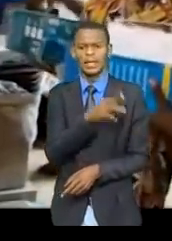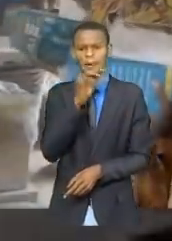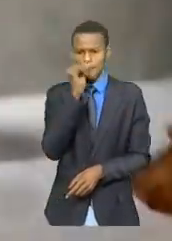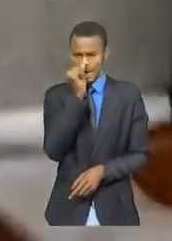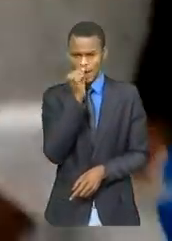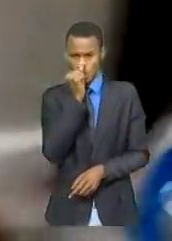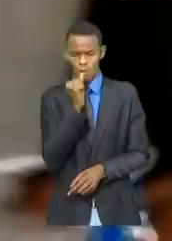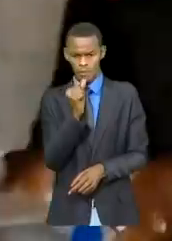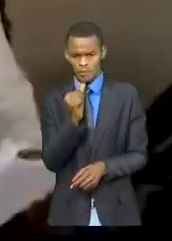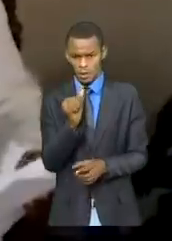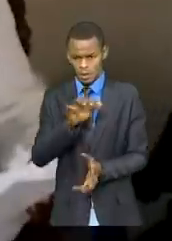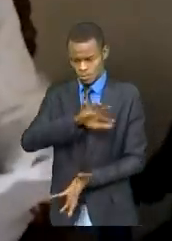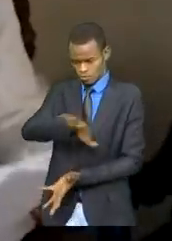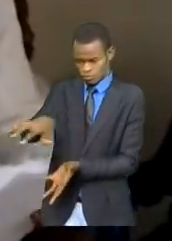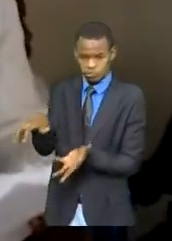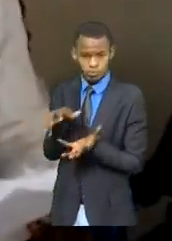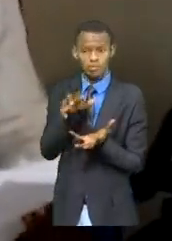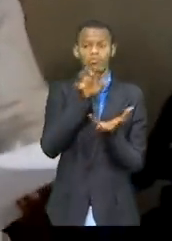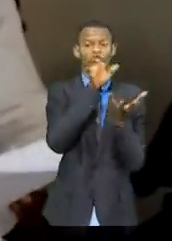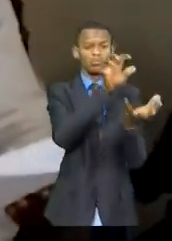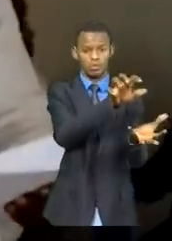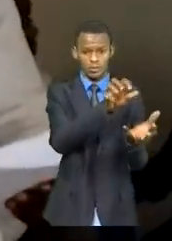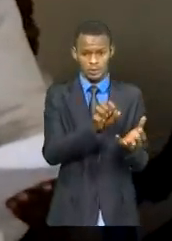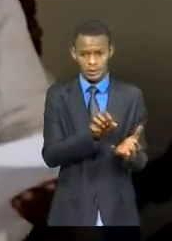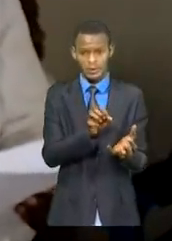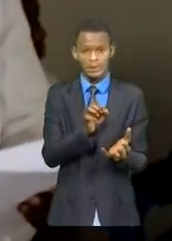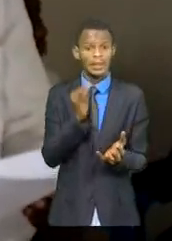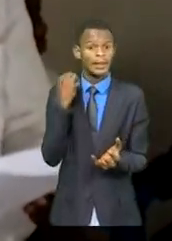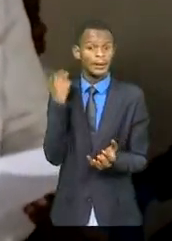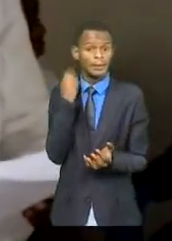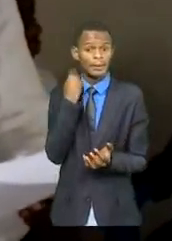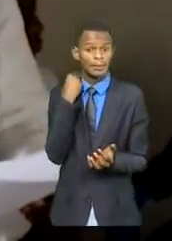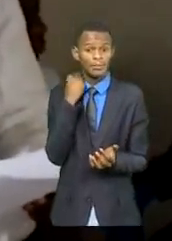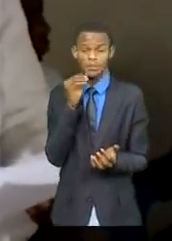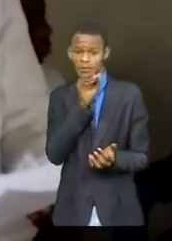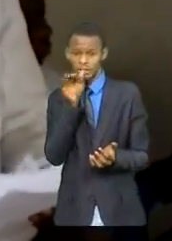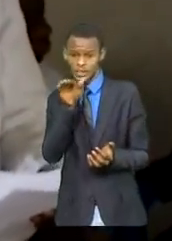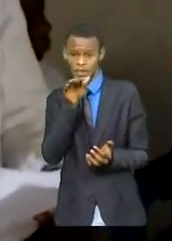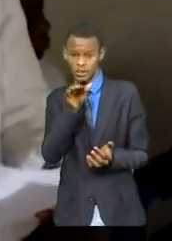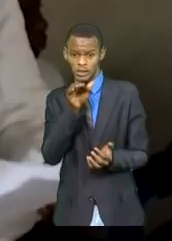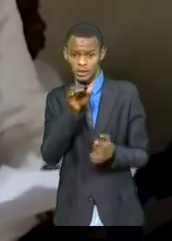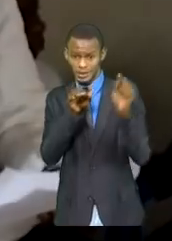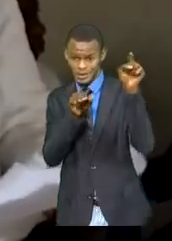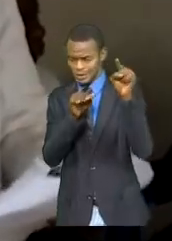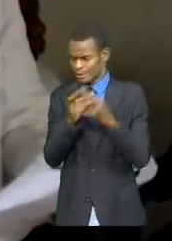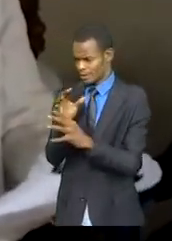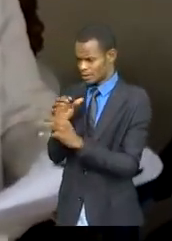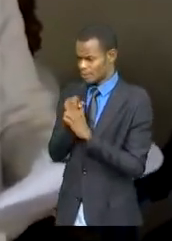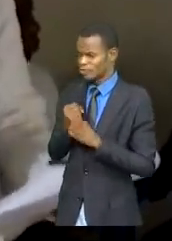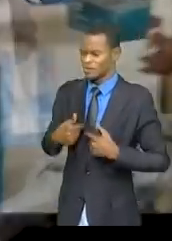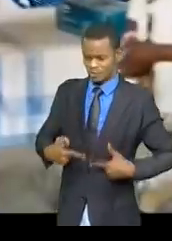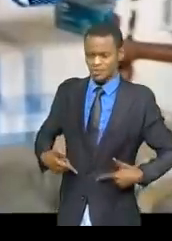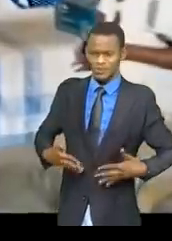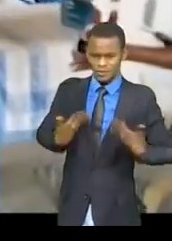lot de matériel réceptionné avec large sourire par le médecin directeur de cette formation sanitaire, Dr Pascal Mbeyi, a